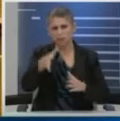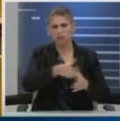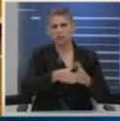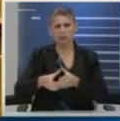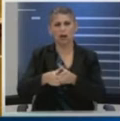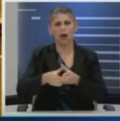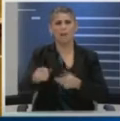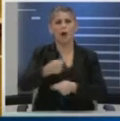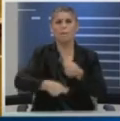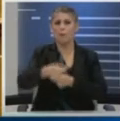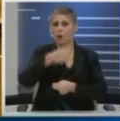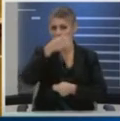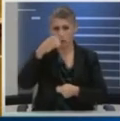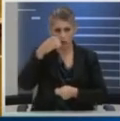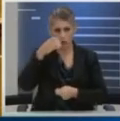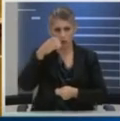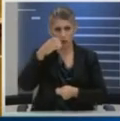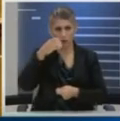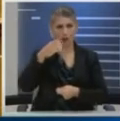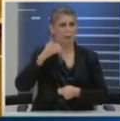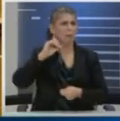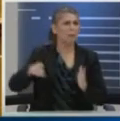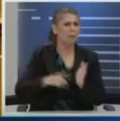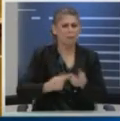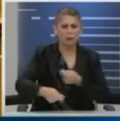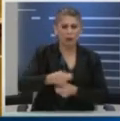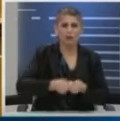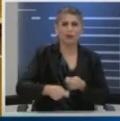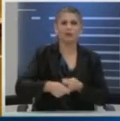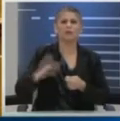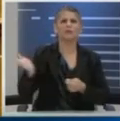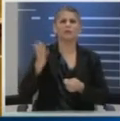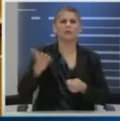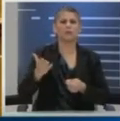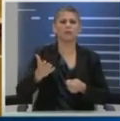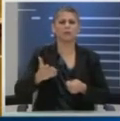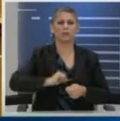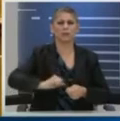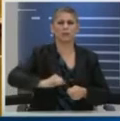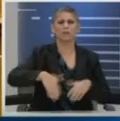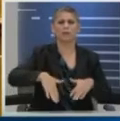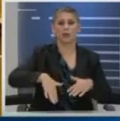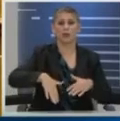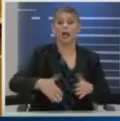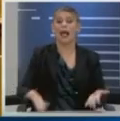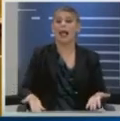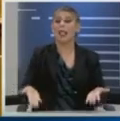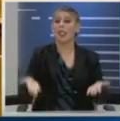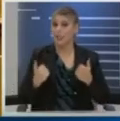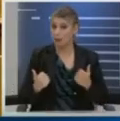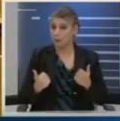συμμορίες, από εμπόρους ναρκωτικών, από λαθρέμπορους και από κάθε λογής τραμπούκους. Και